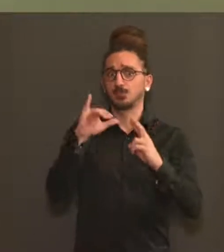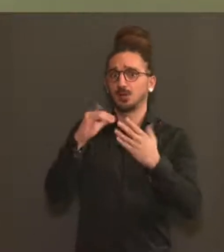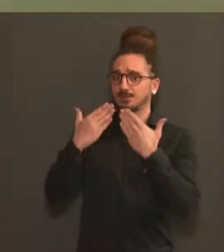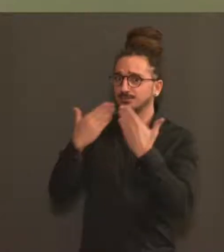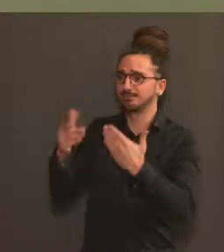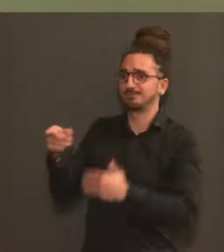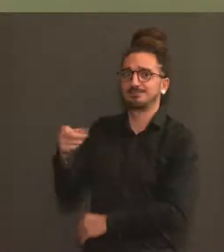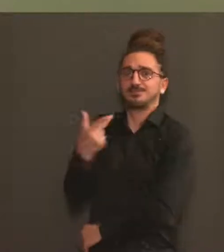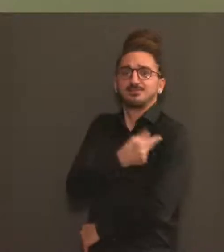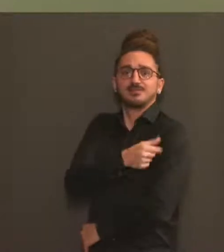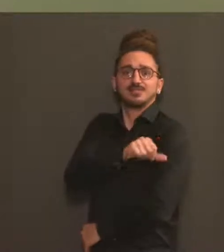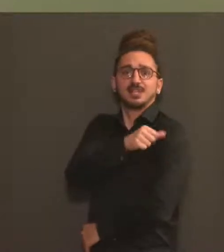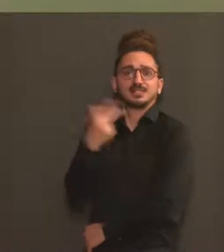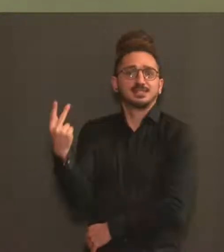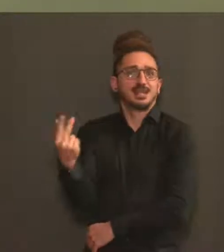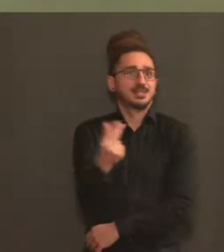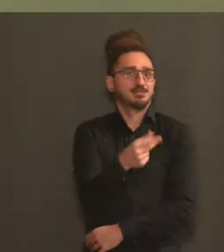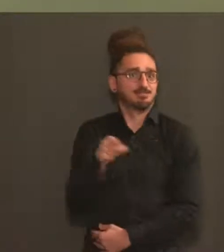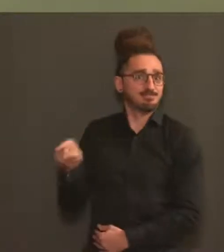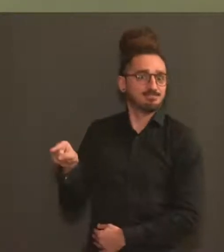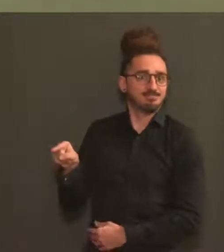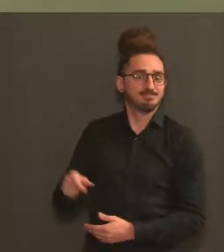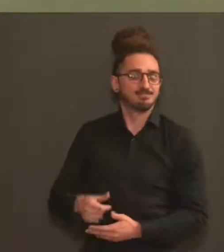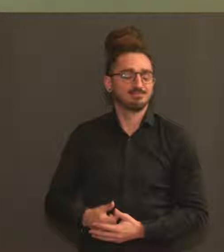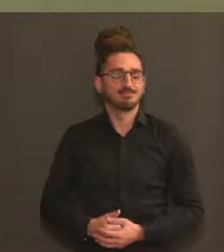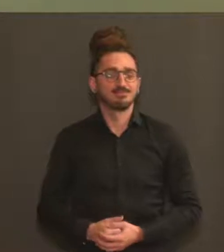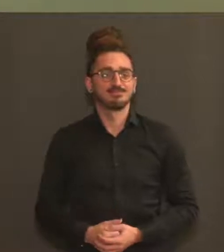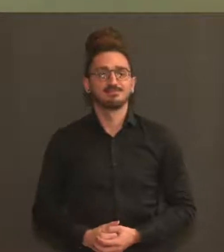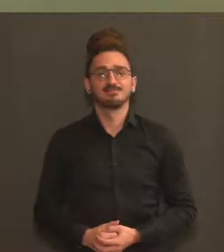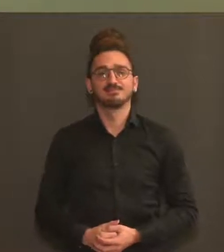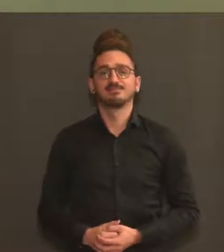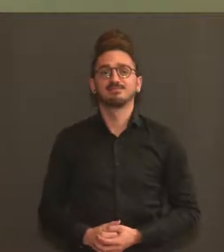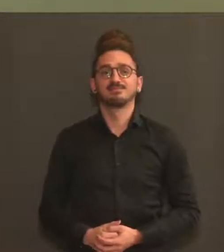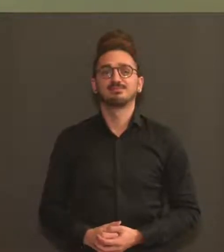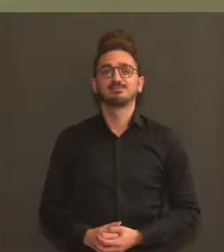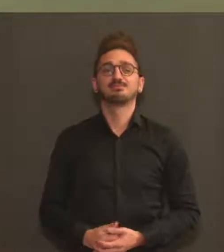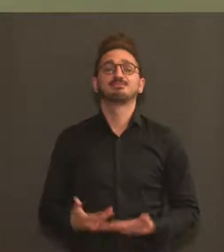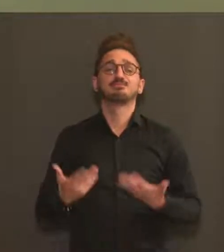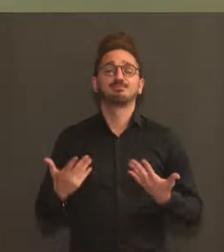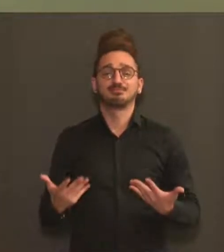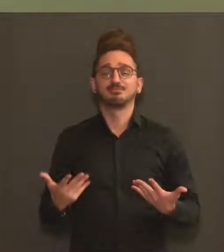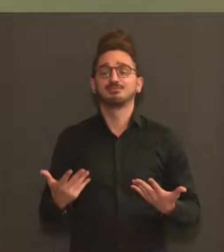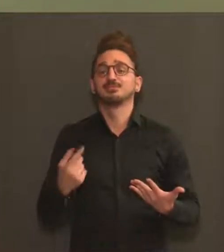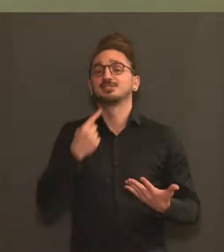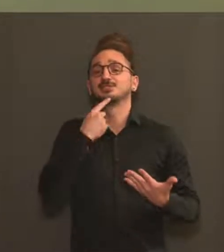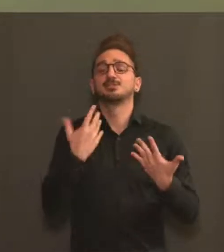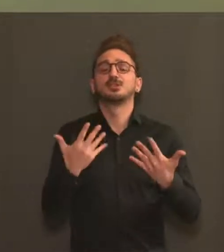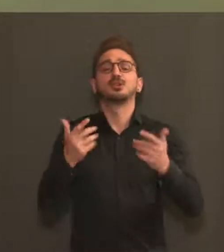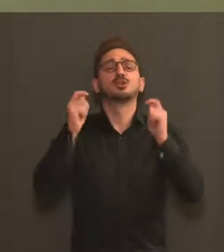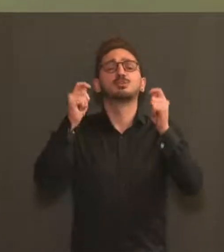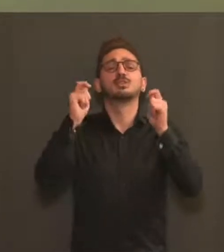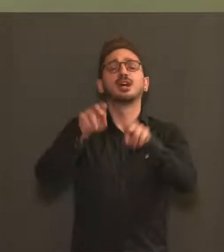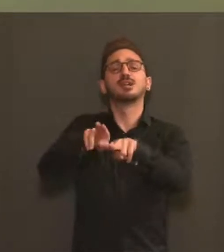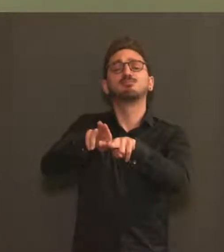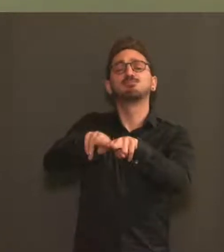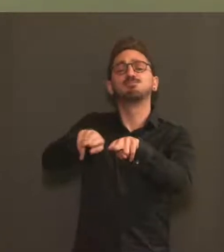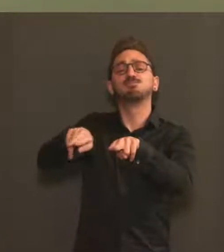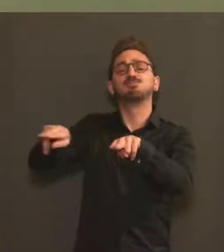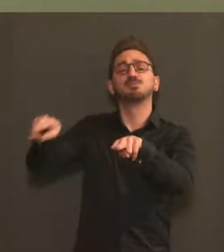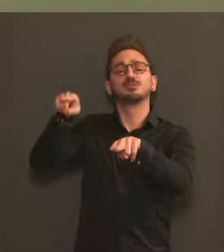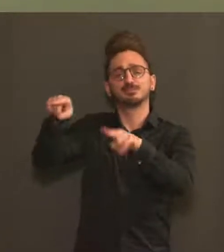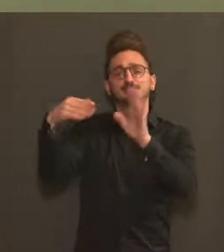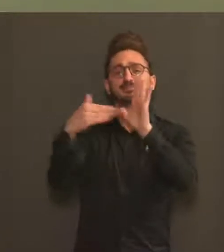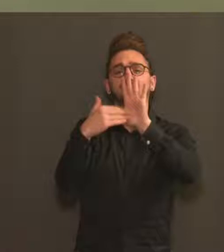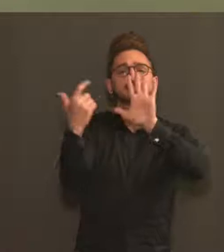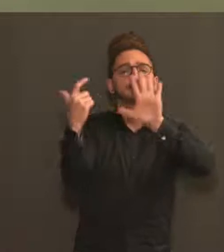vaccination. Ceci nous amène à avoir actuellement hospitalisé 1708 patients, soit